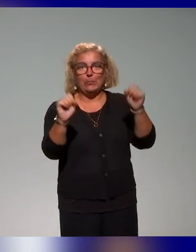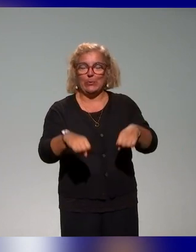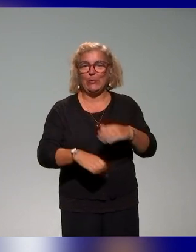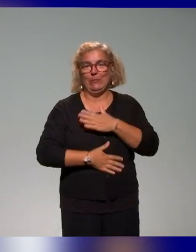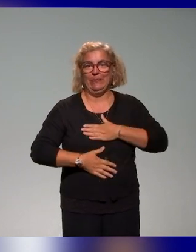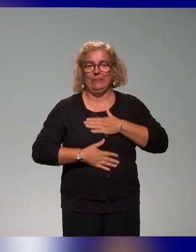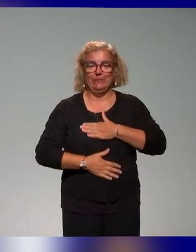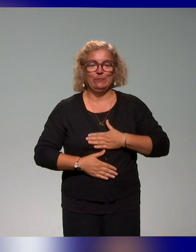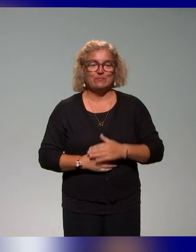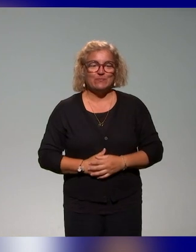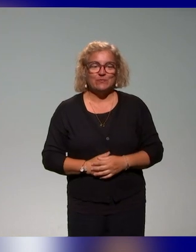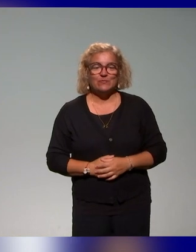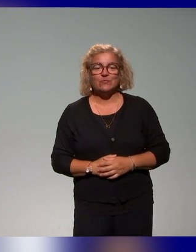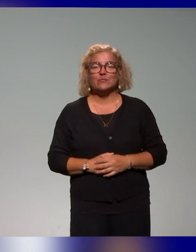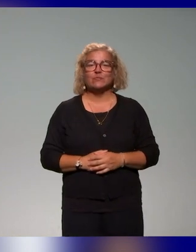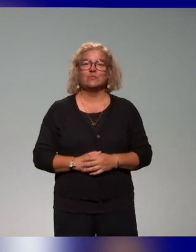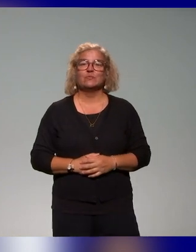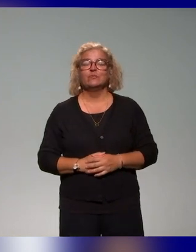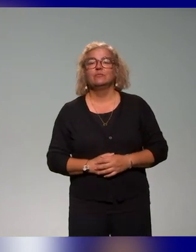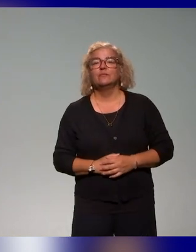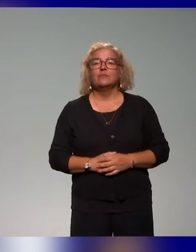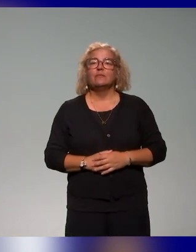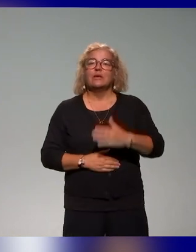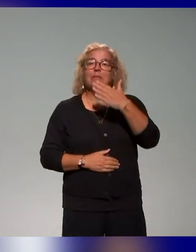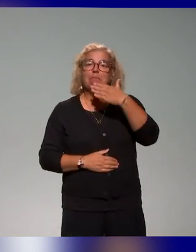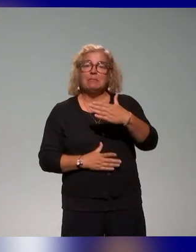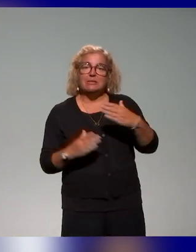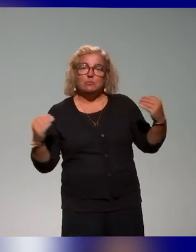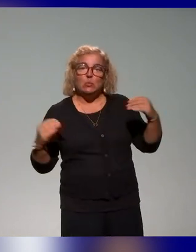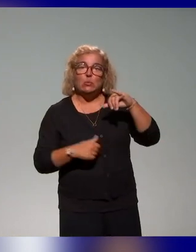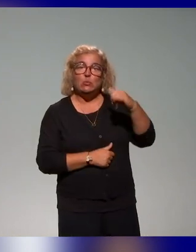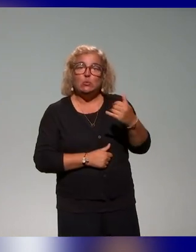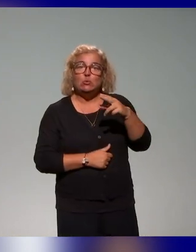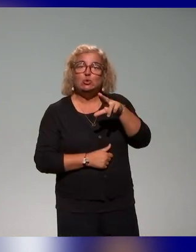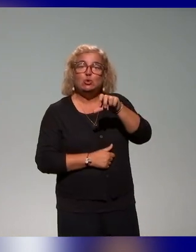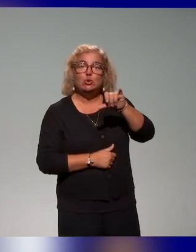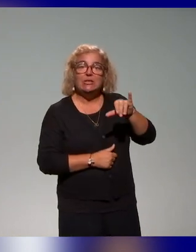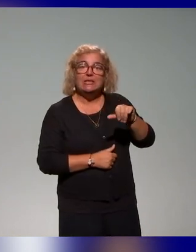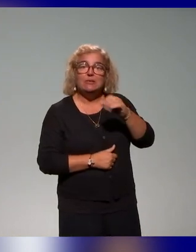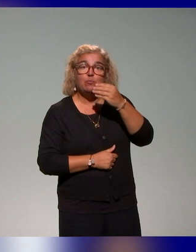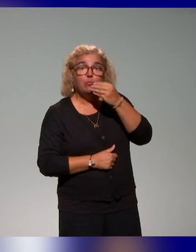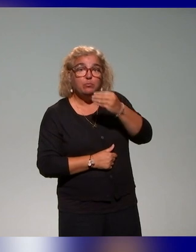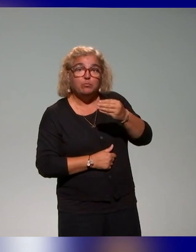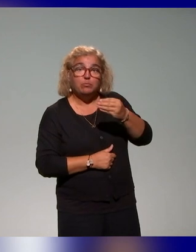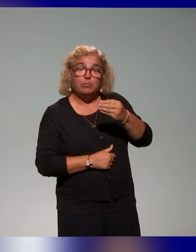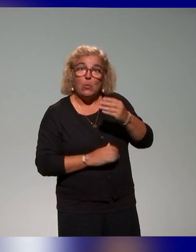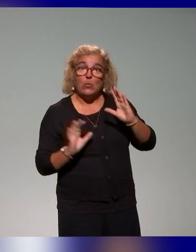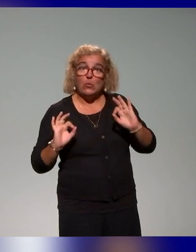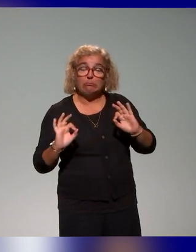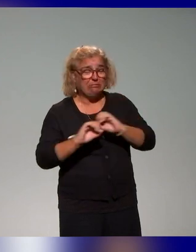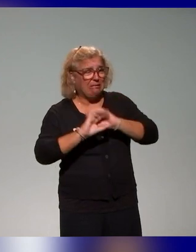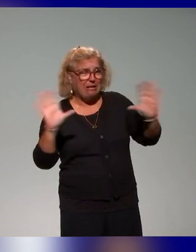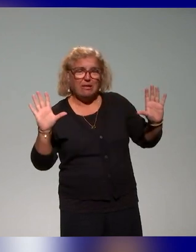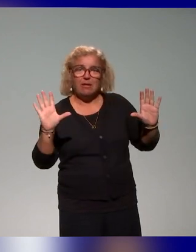plaisir. Merci beaucoup Julie pour cette étude. Là aussi, c'était très